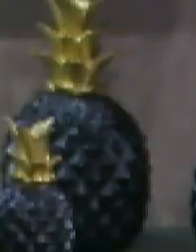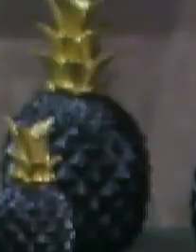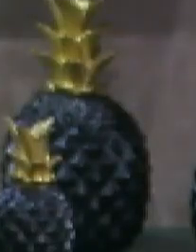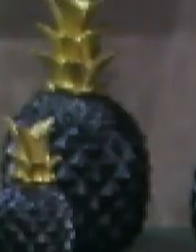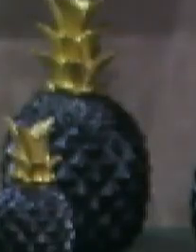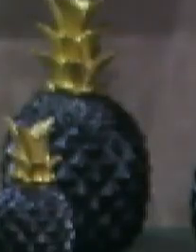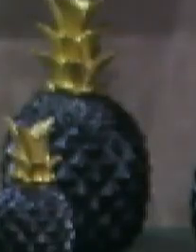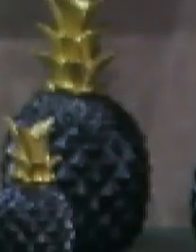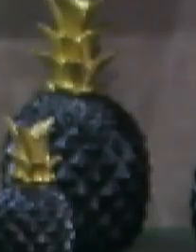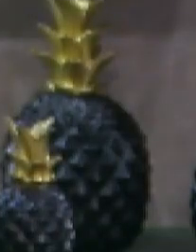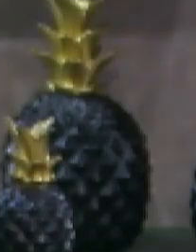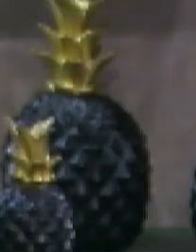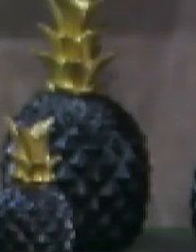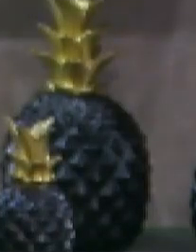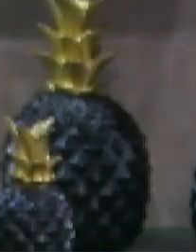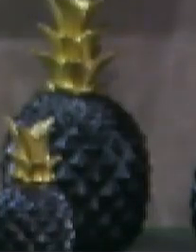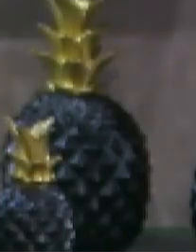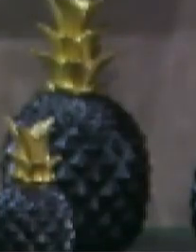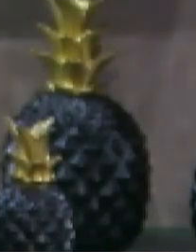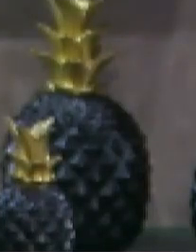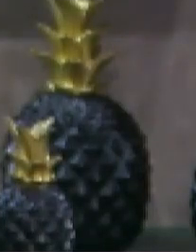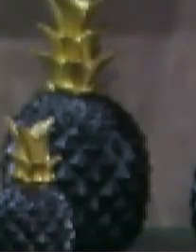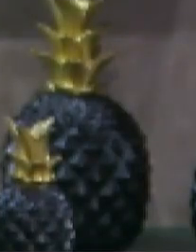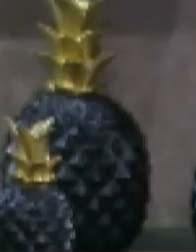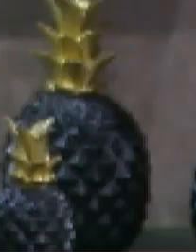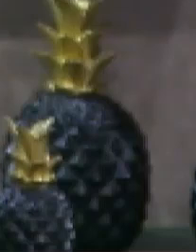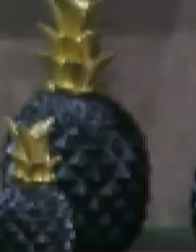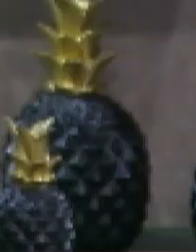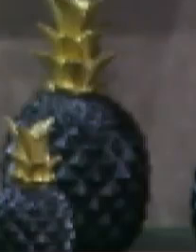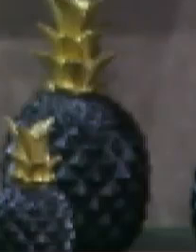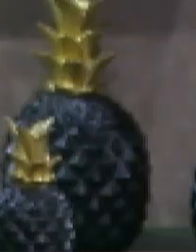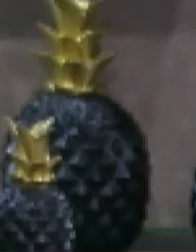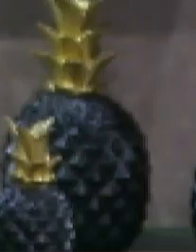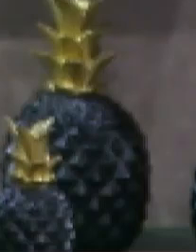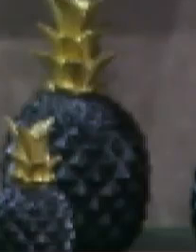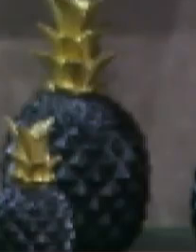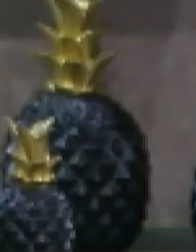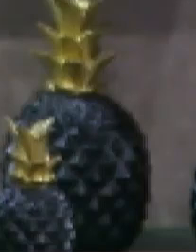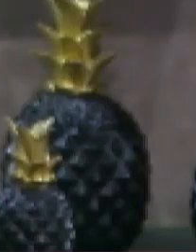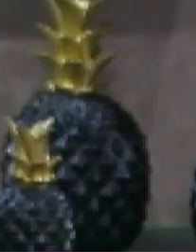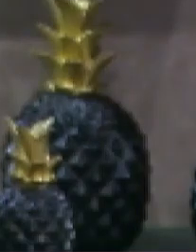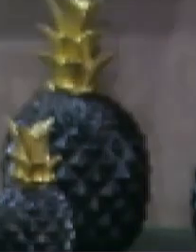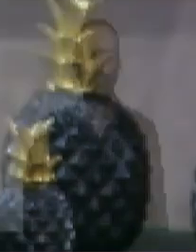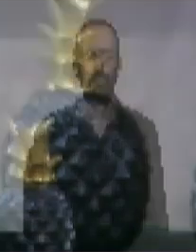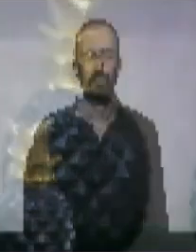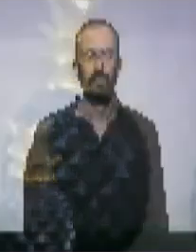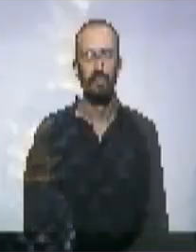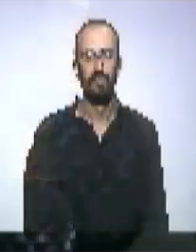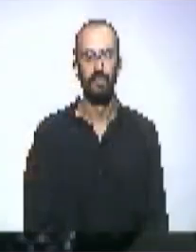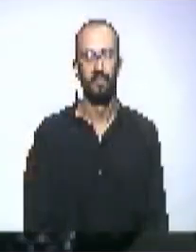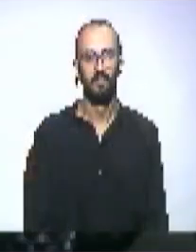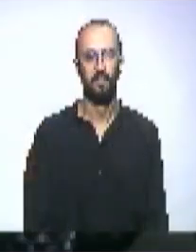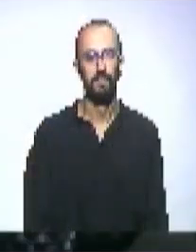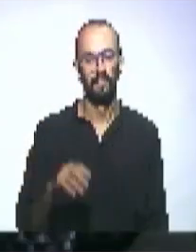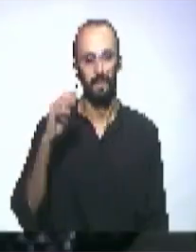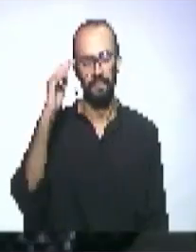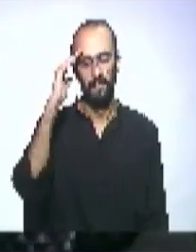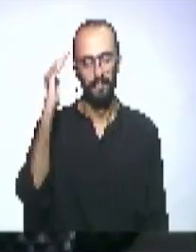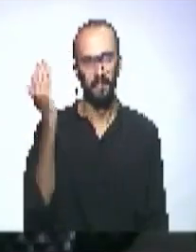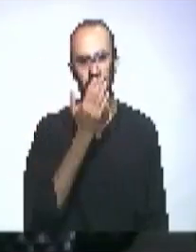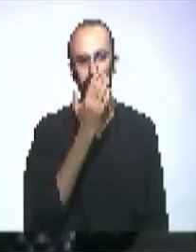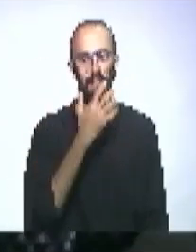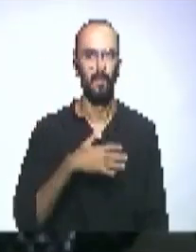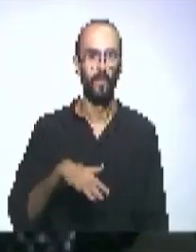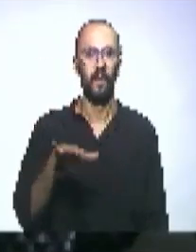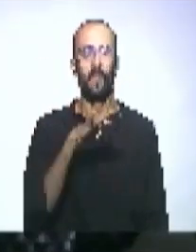يا مساء الخير والهنا والسعادة على حضراتكم مشاهدينا، أهلا بيكم في حلقة جديدة من هي ومين. زي ما حضراتكم متعودين بنكون معاكم من